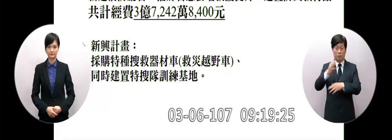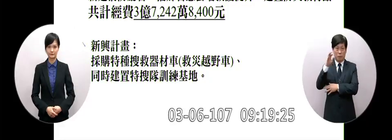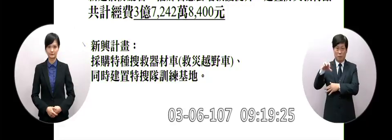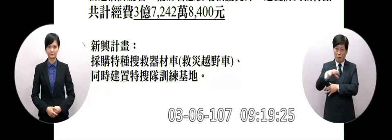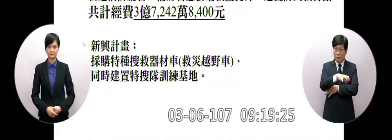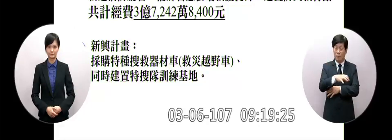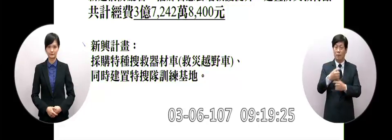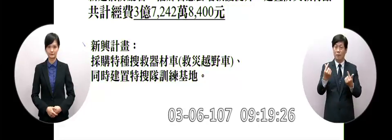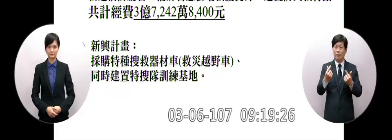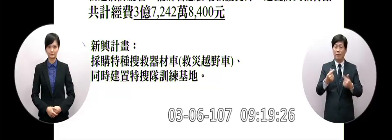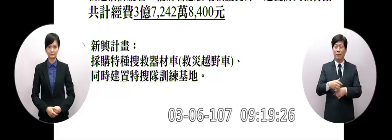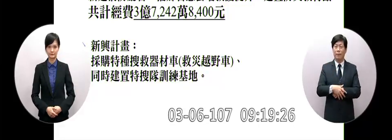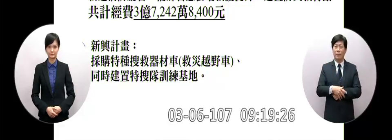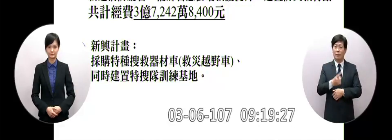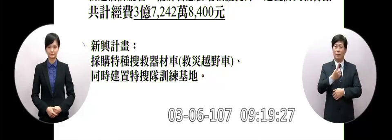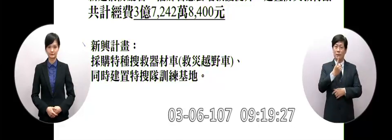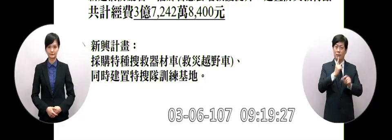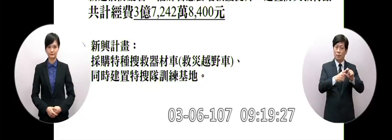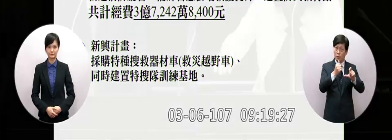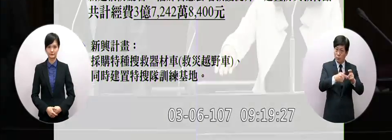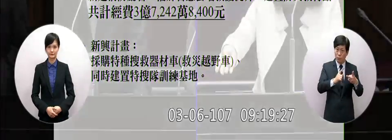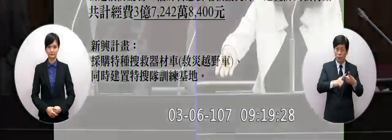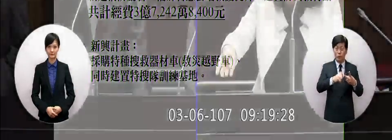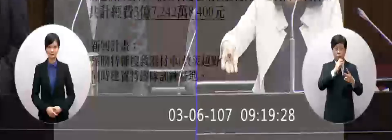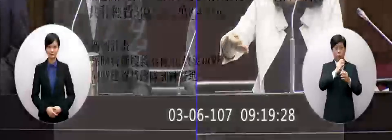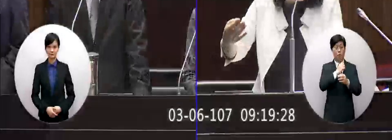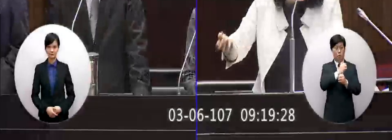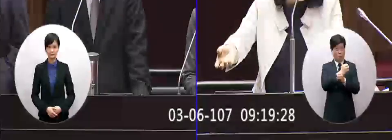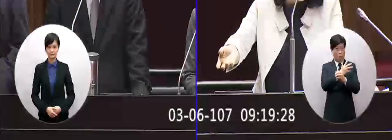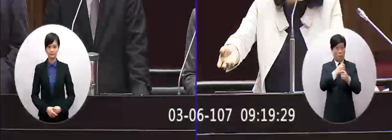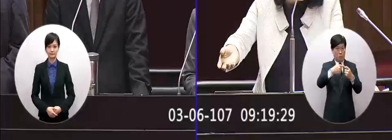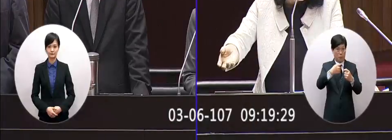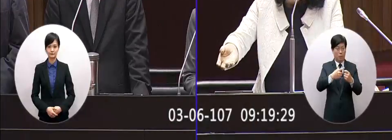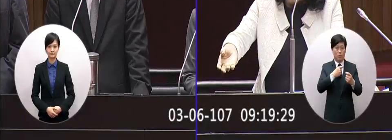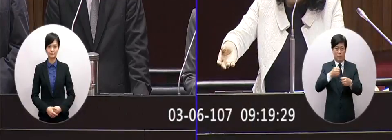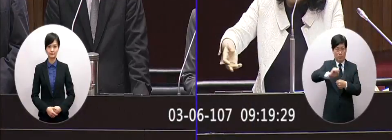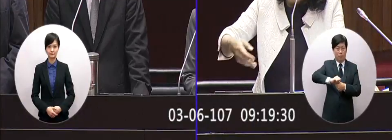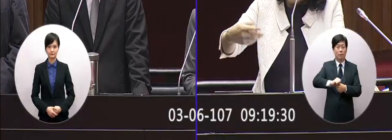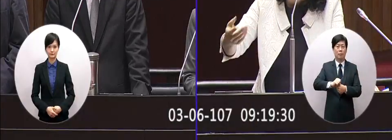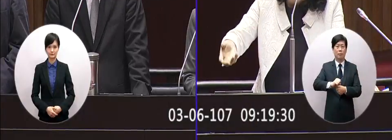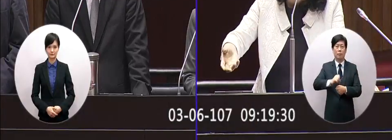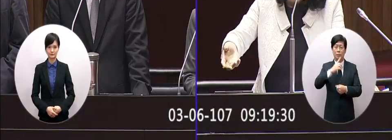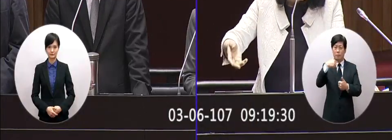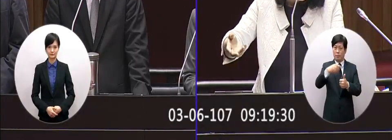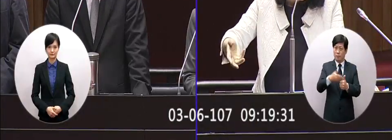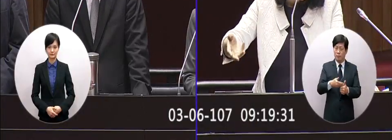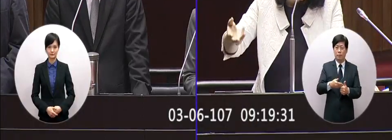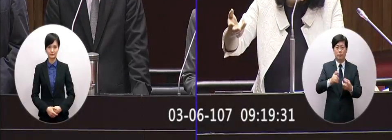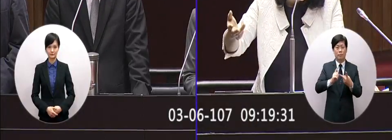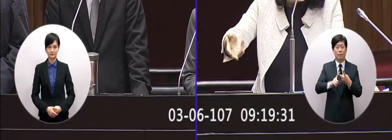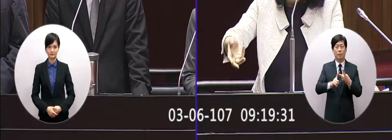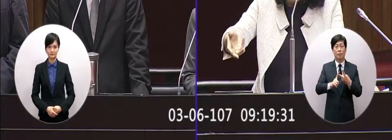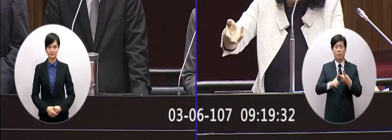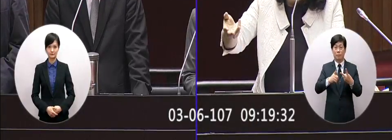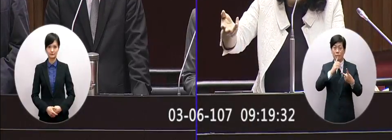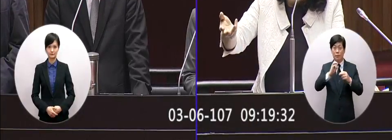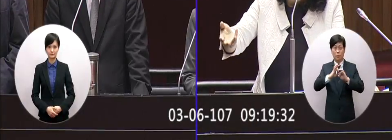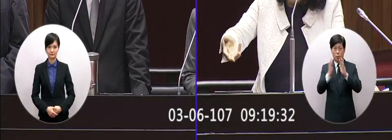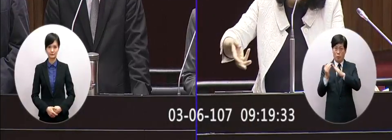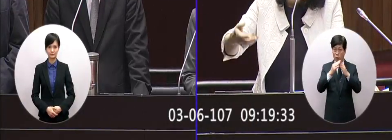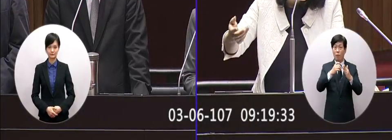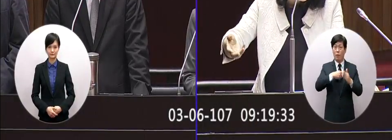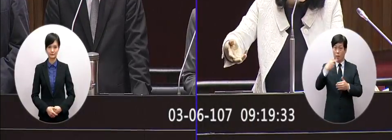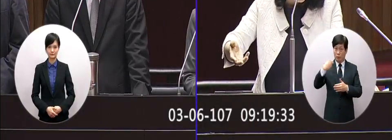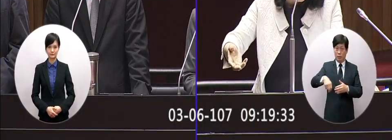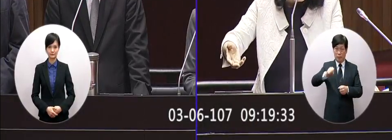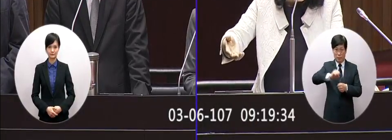无论是我们中区的我们瑞穗的部分，我们要加强我们的教育，以及我们光复的部分要